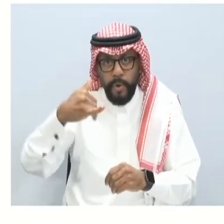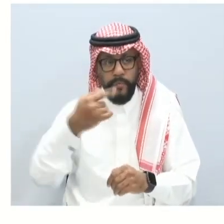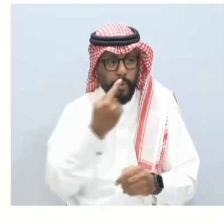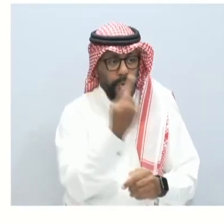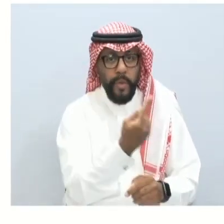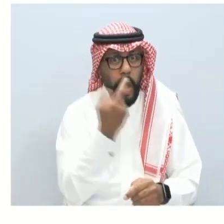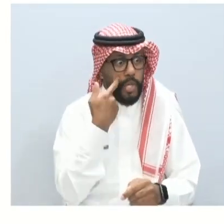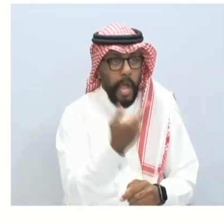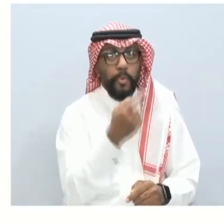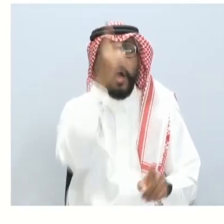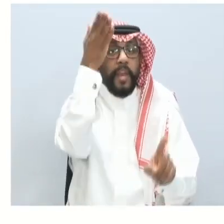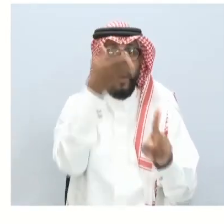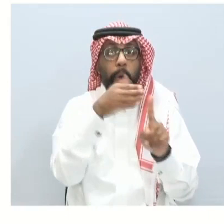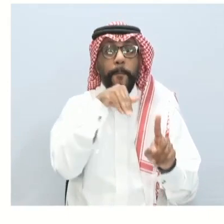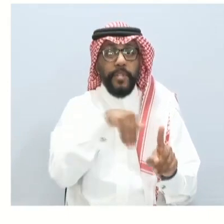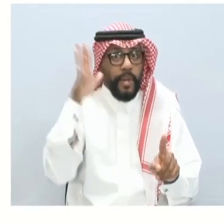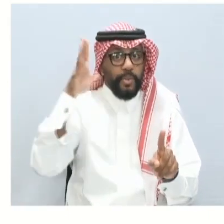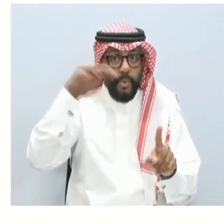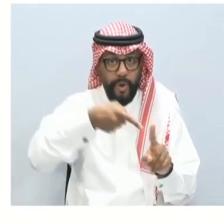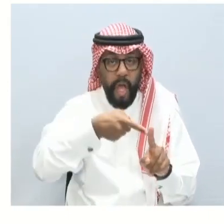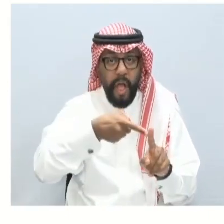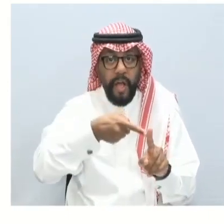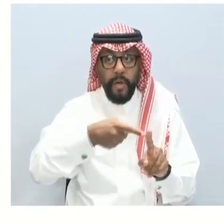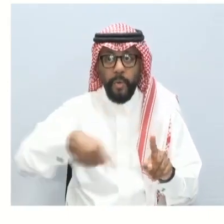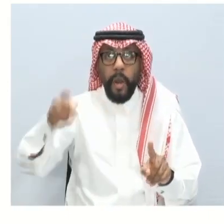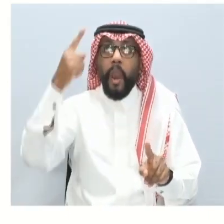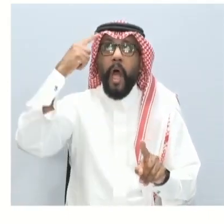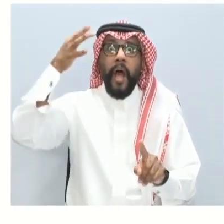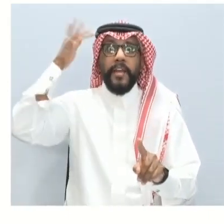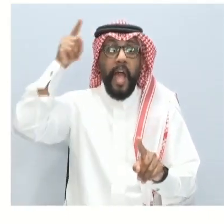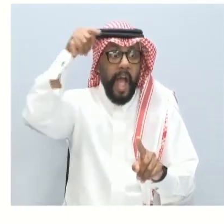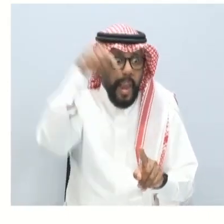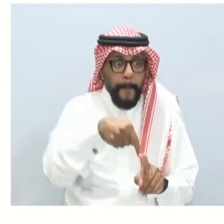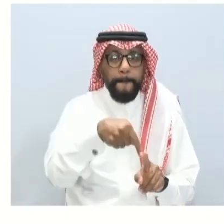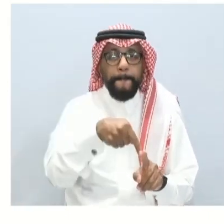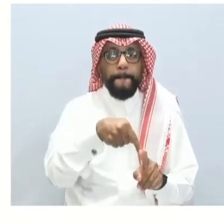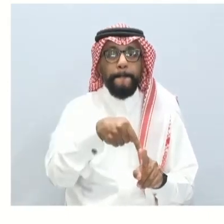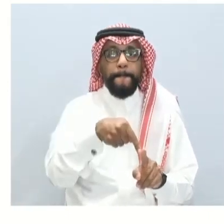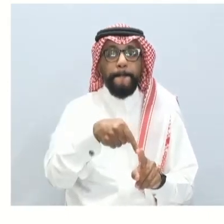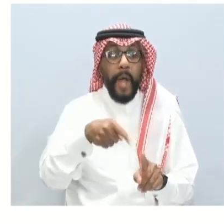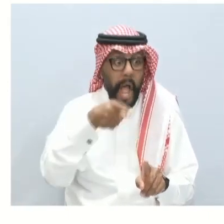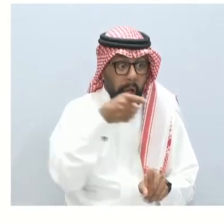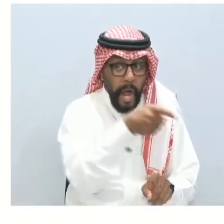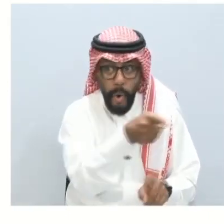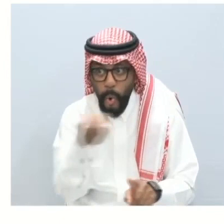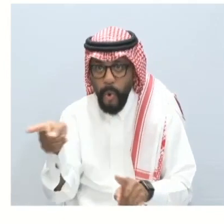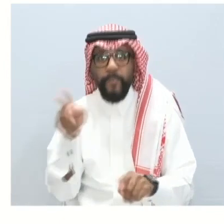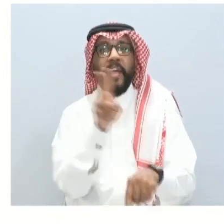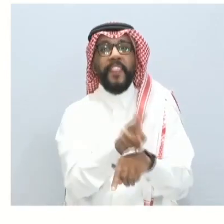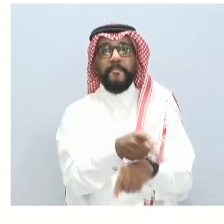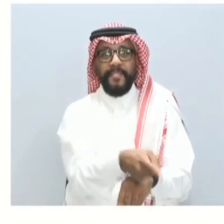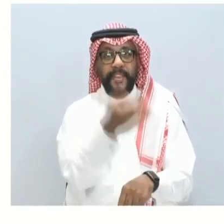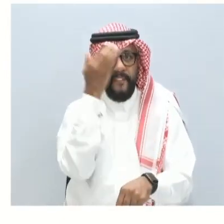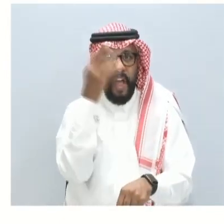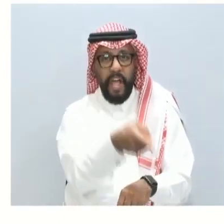انك لرسوله والله يشهد ان المنافقين لكاذبون تاملوا ما عليه خط ان المنافقين لكاذبون ثم